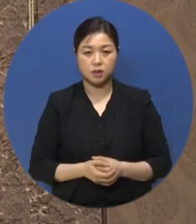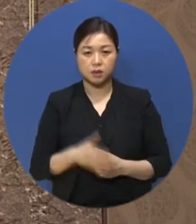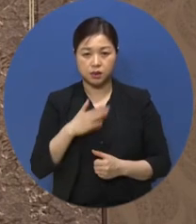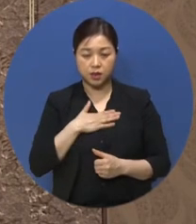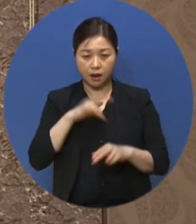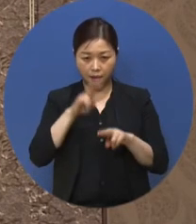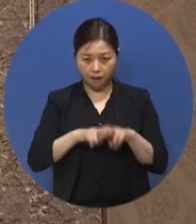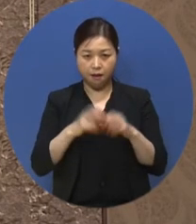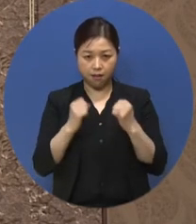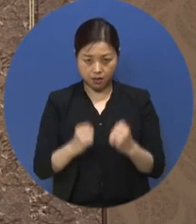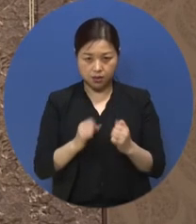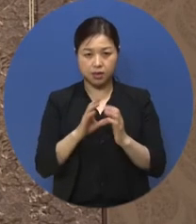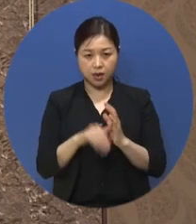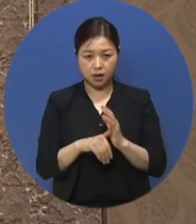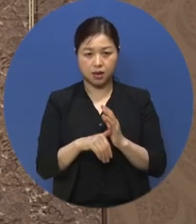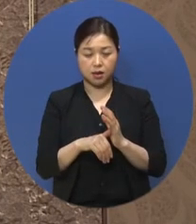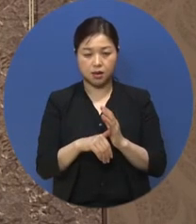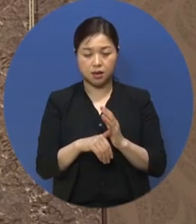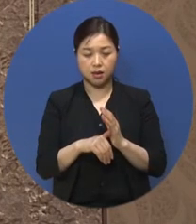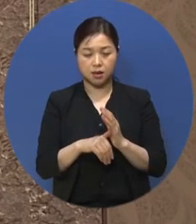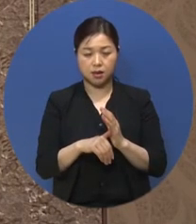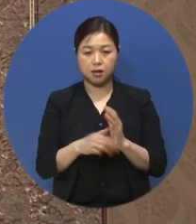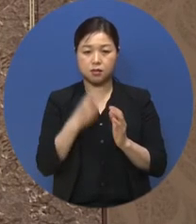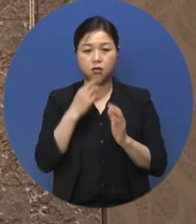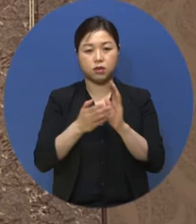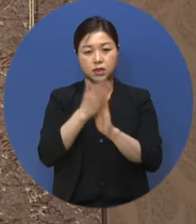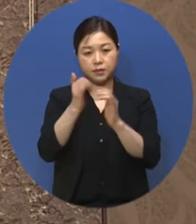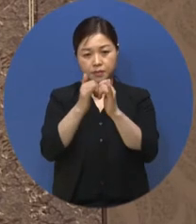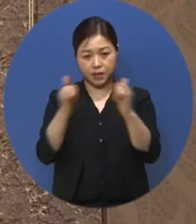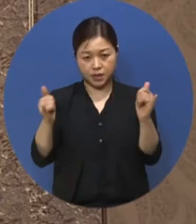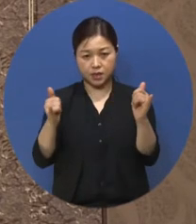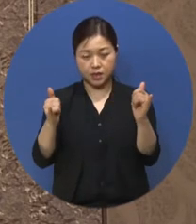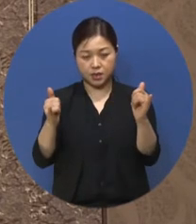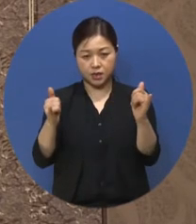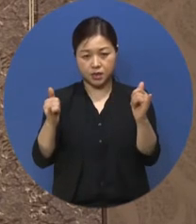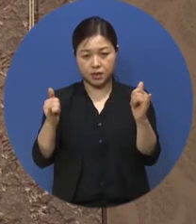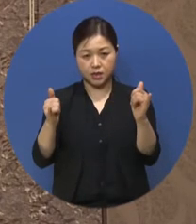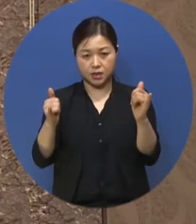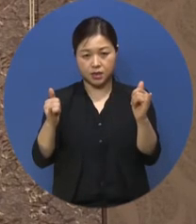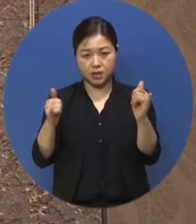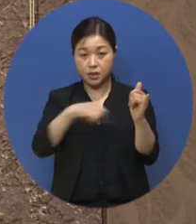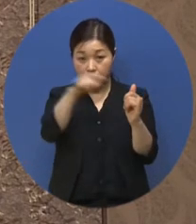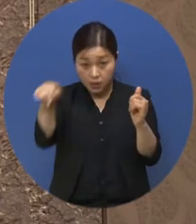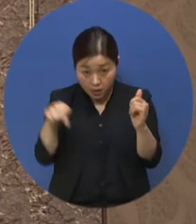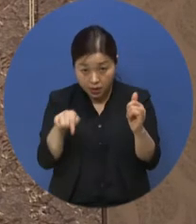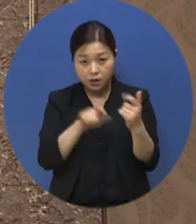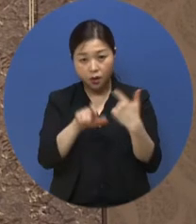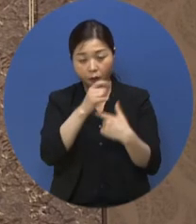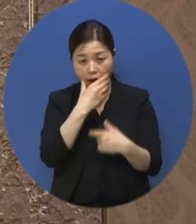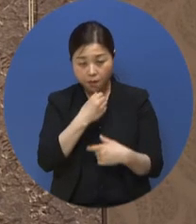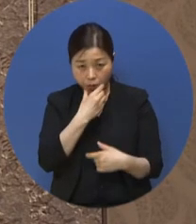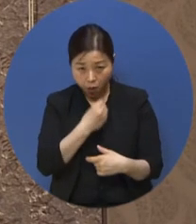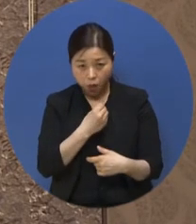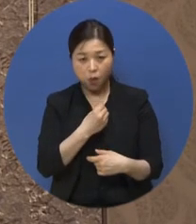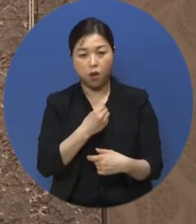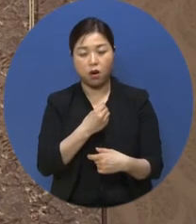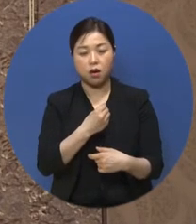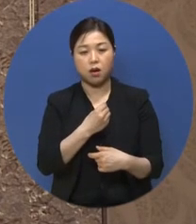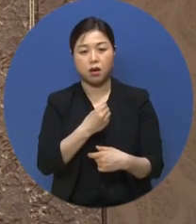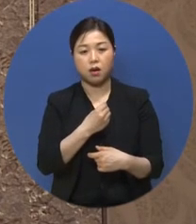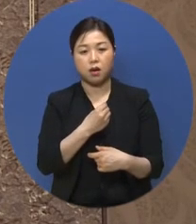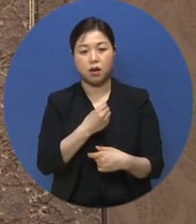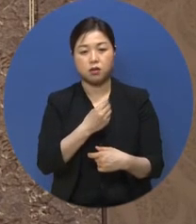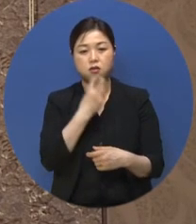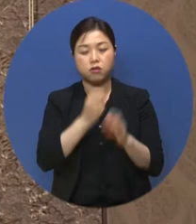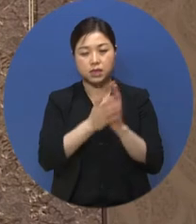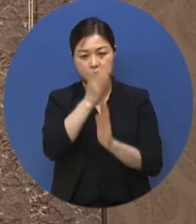제가 있는 동안에라도 우리 서울 시민이 좀 더 행복하고 그런